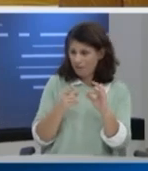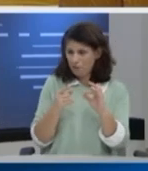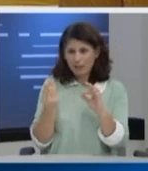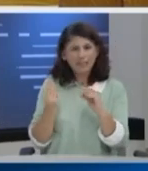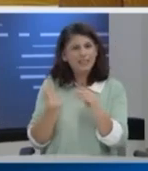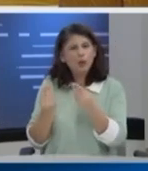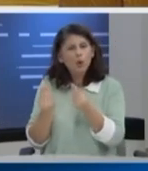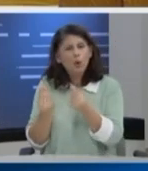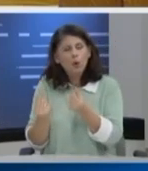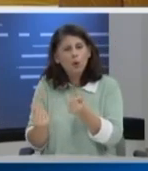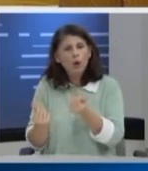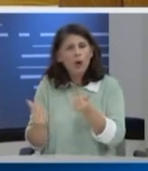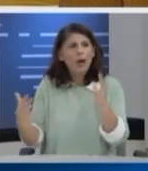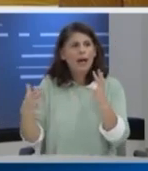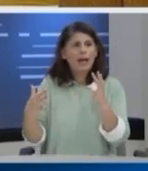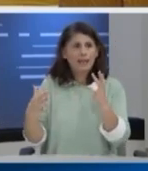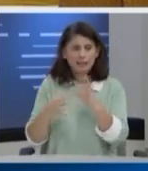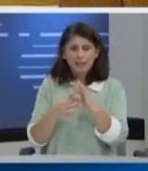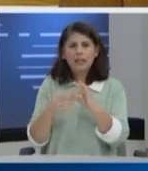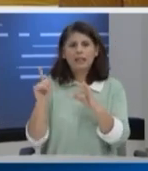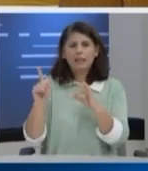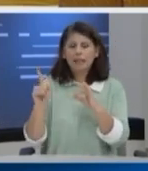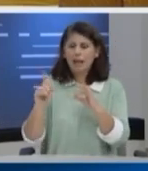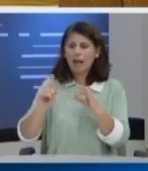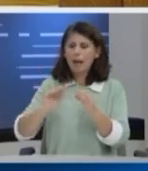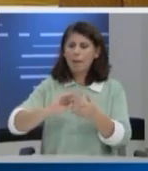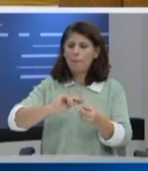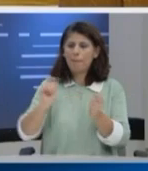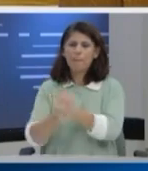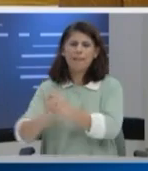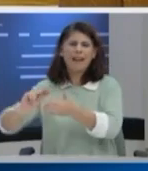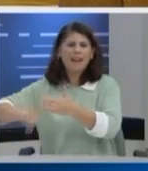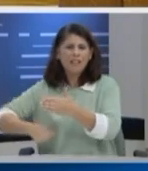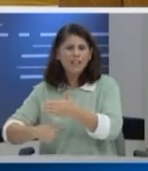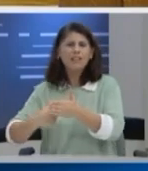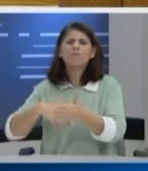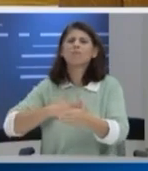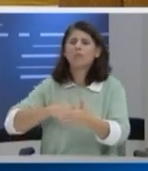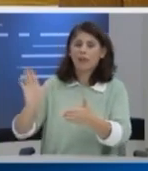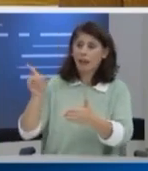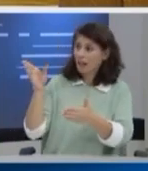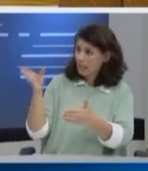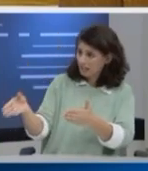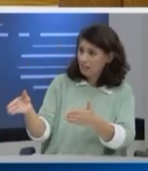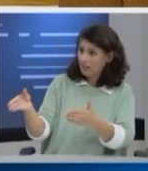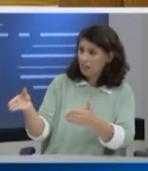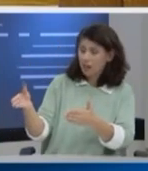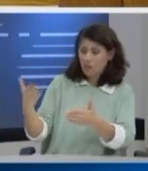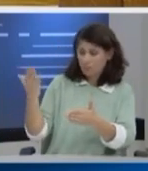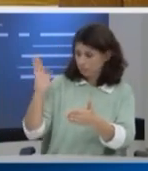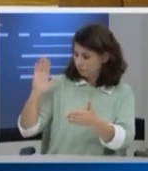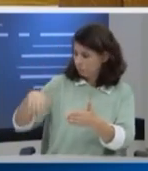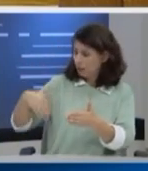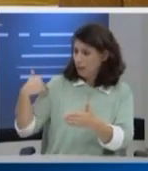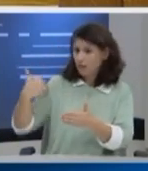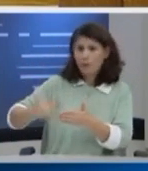συμμαχίες και για αθέμητες μεταγραφές. Ποιοι εσείς που το τελευταίο